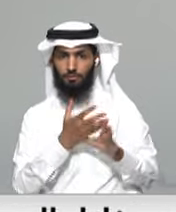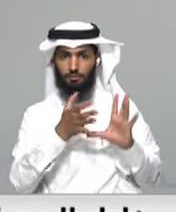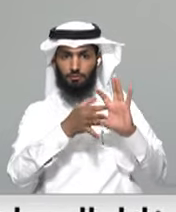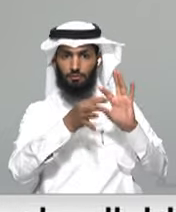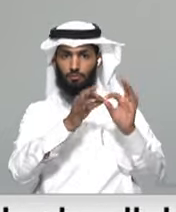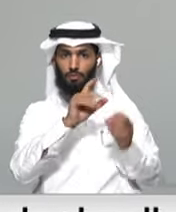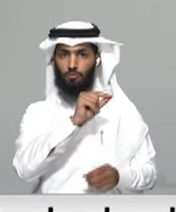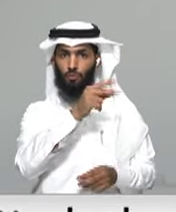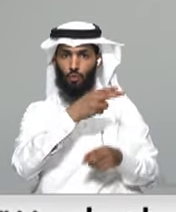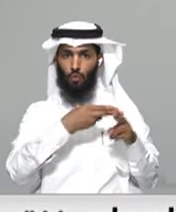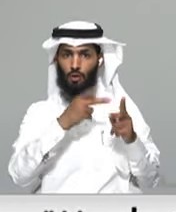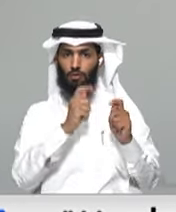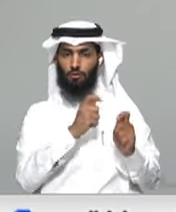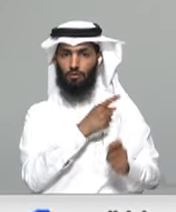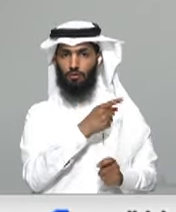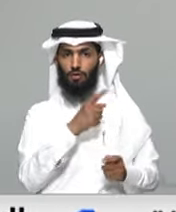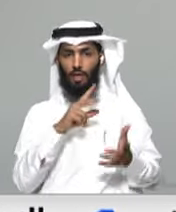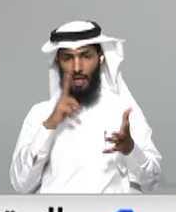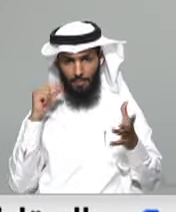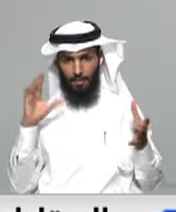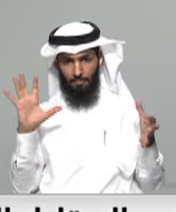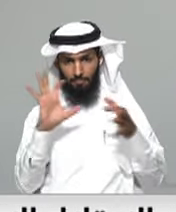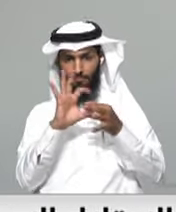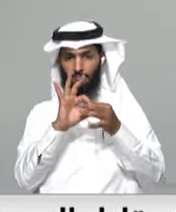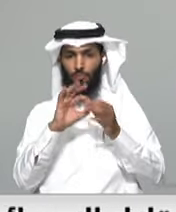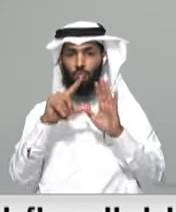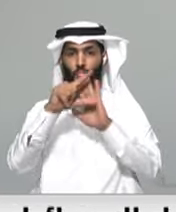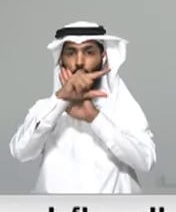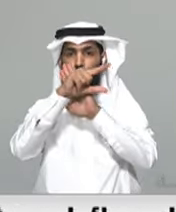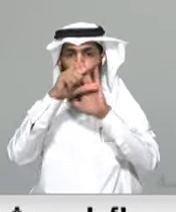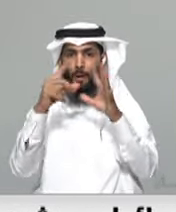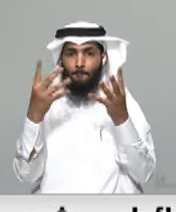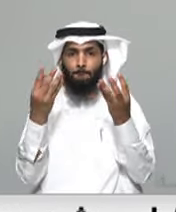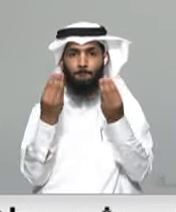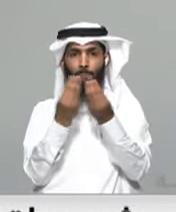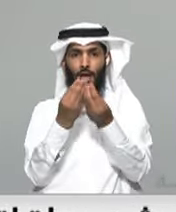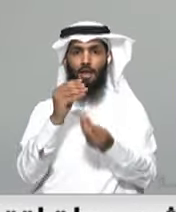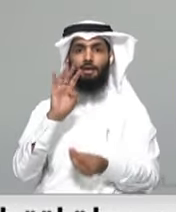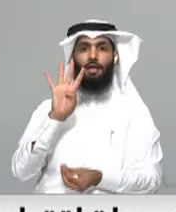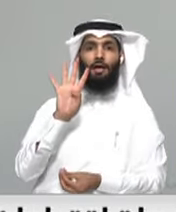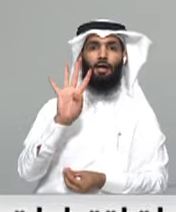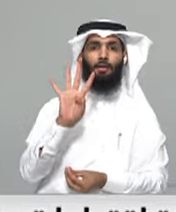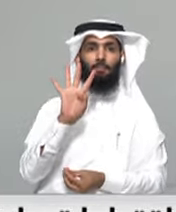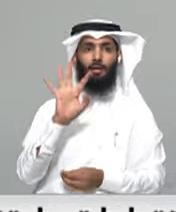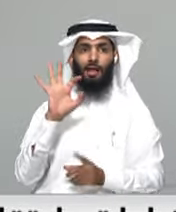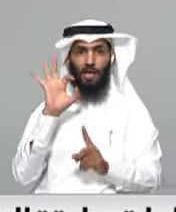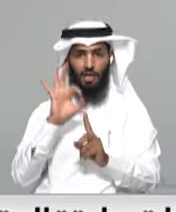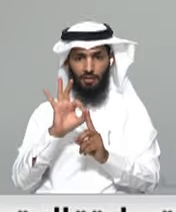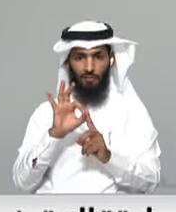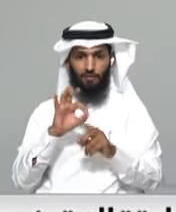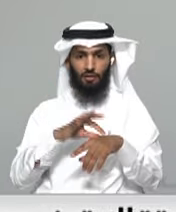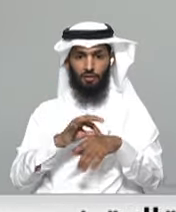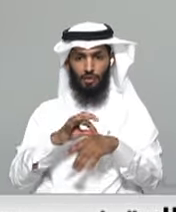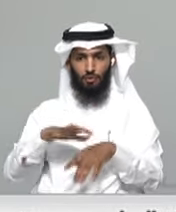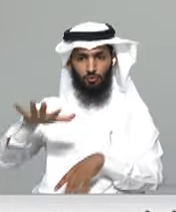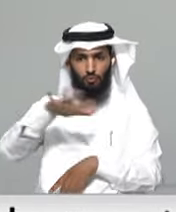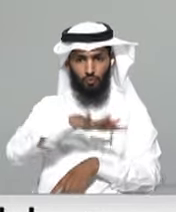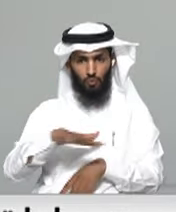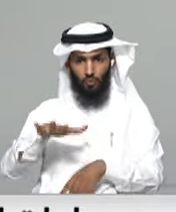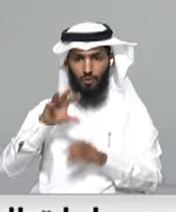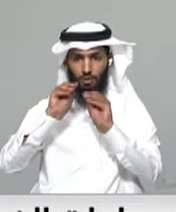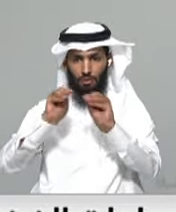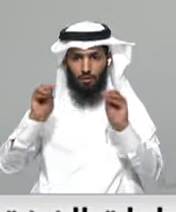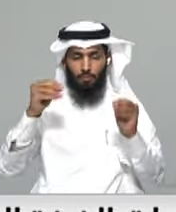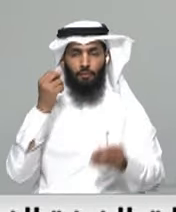وأطلقت مشروع معا أربعة المعني بتوعية أصحاب العمل والعمالة بشأن